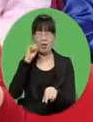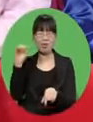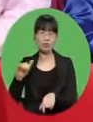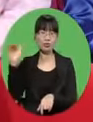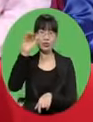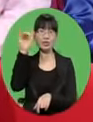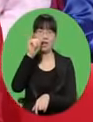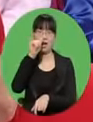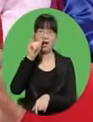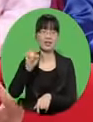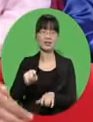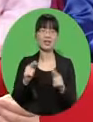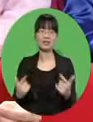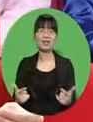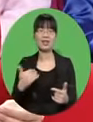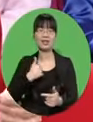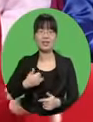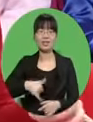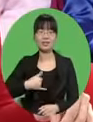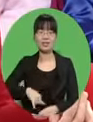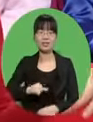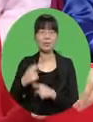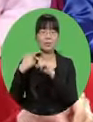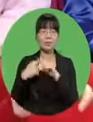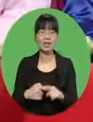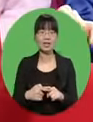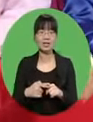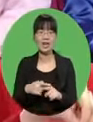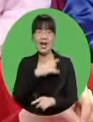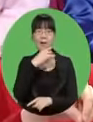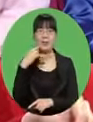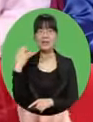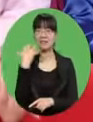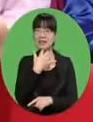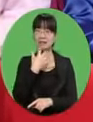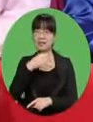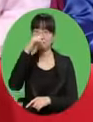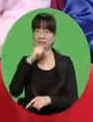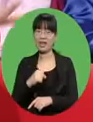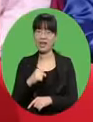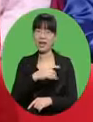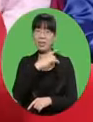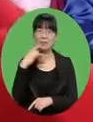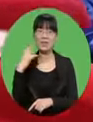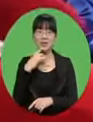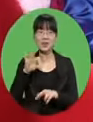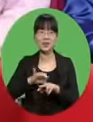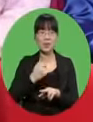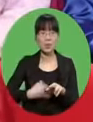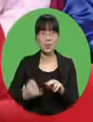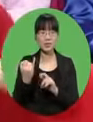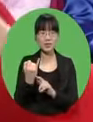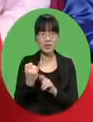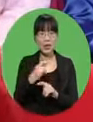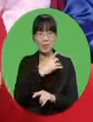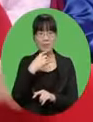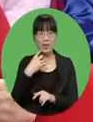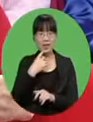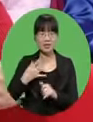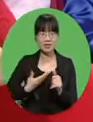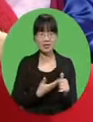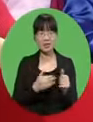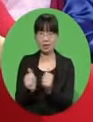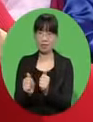높은 거다 하면 그게 아니라 내 아이는 무조건 핑크만 좋아해. 그러면 핑크 공주 옷, 뭐 핑크 이러면